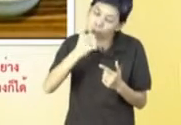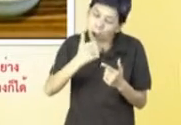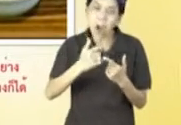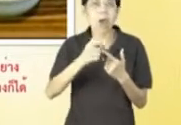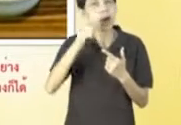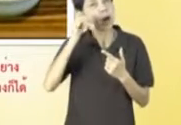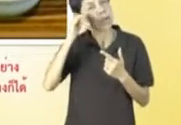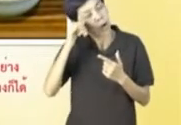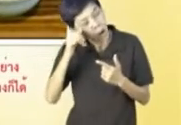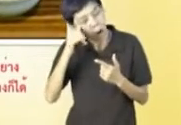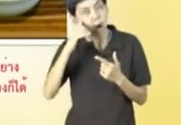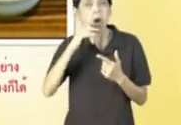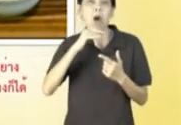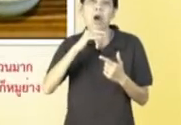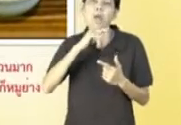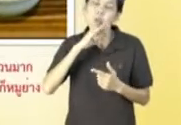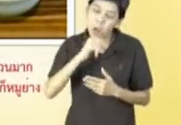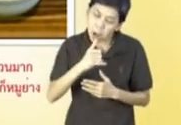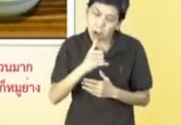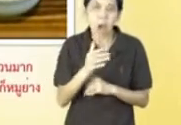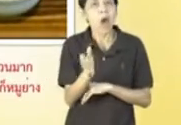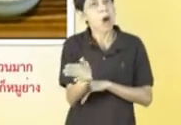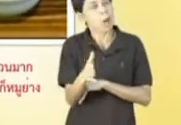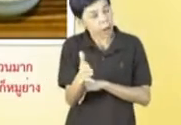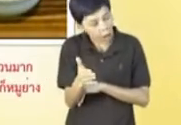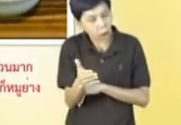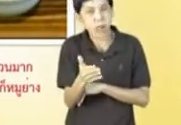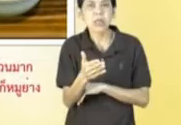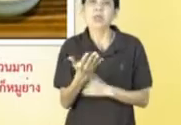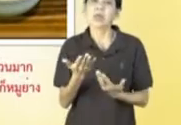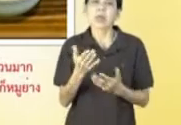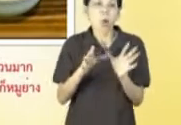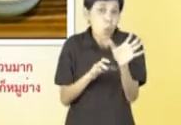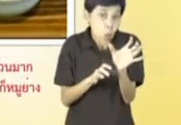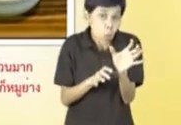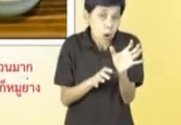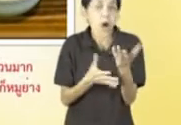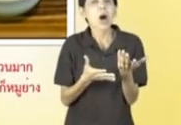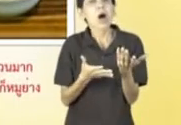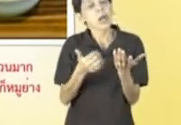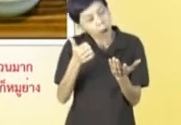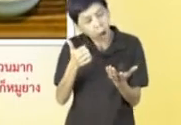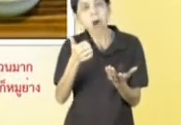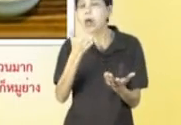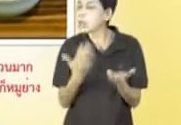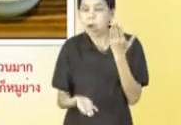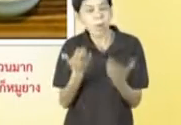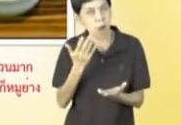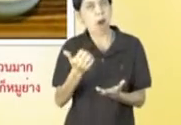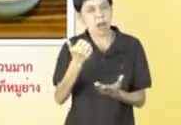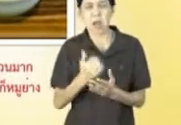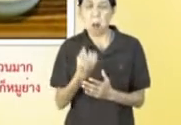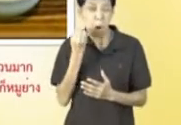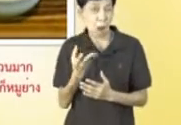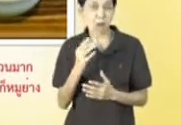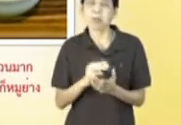หรือจะเป็นปลาย่างก็ได้นะฮ ะ หรือจะเป็นใครที่ชอบกุ้งหรือจะแกงกับกุ้งก็ได้อะไรต่างๆแต่ส่ว